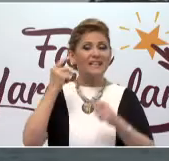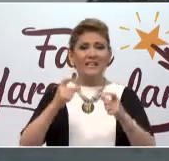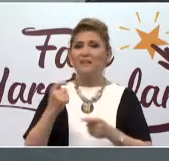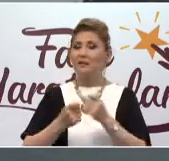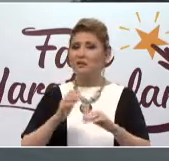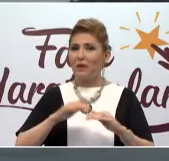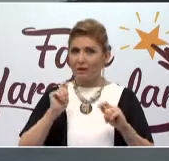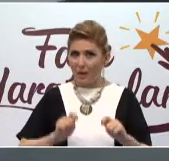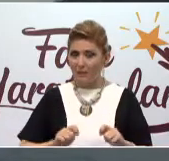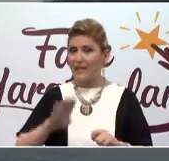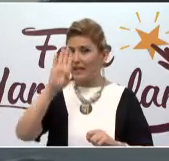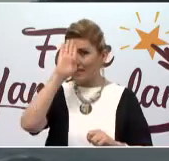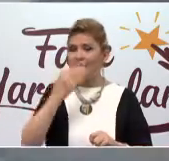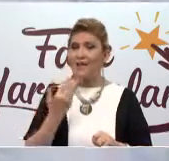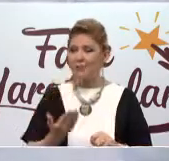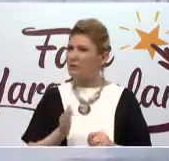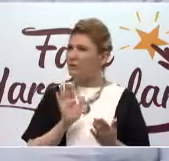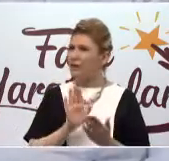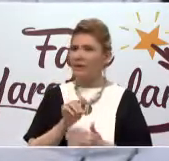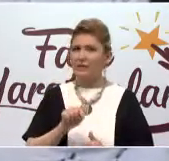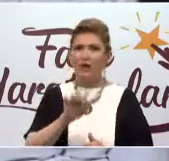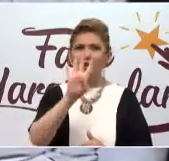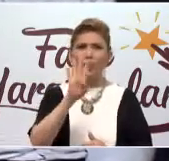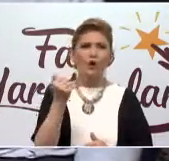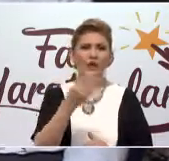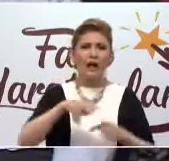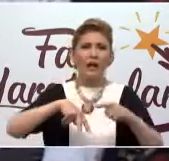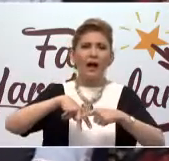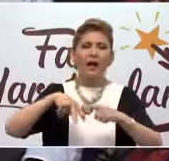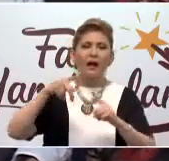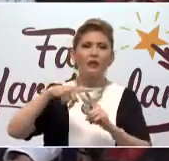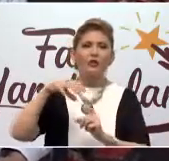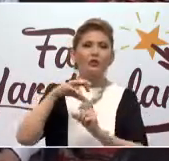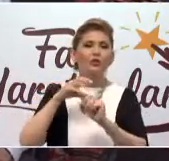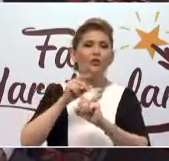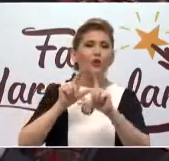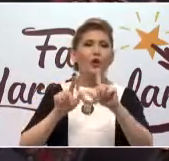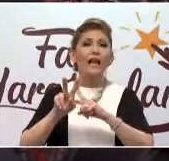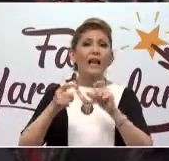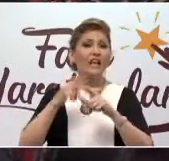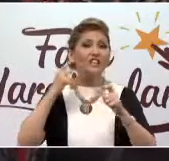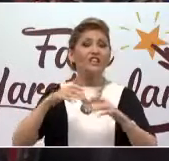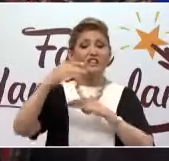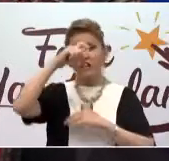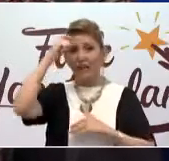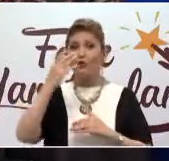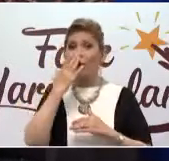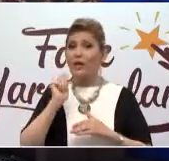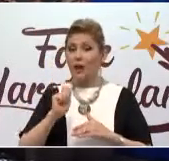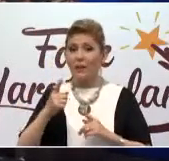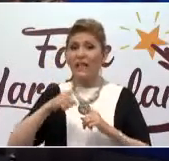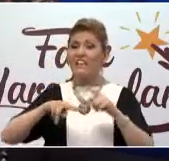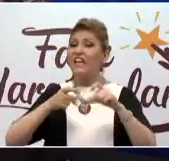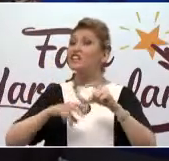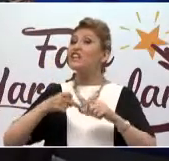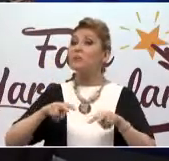yaptık. İstanbul'da da yaklaşık 4 tane atölye yaptık. Şehir dışında da birkaç atölye, yaz okulu yaptık. Tasarım